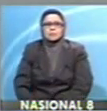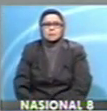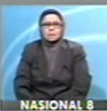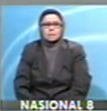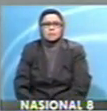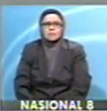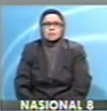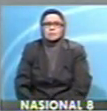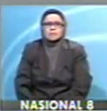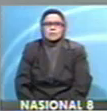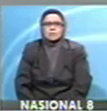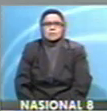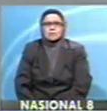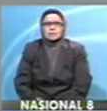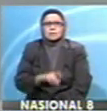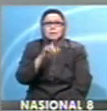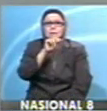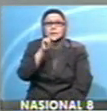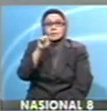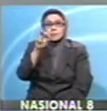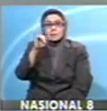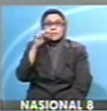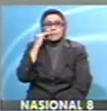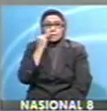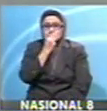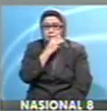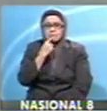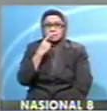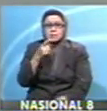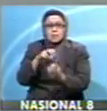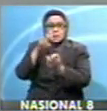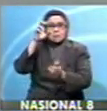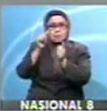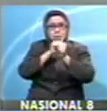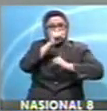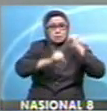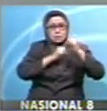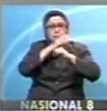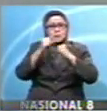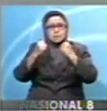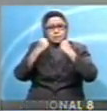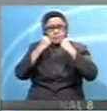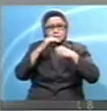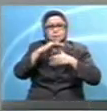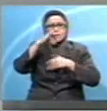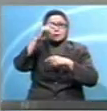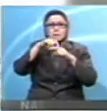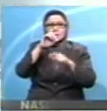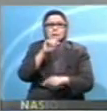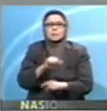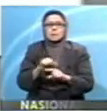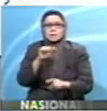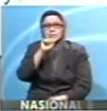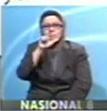allahyarham Tan Sri Muhyiddin dalam Twitternya menyatakan rasa kagum dengan sikap dan kecekalan allahyarham azlan sambil mendoakan rohnya dicucuri